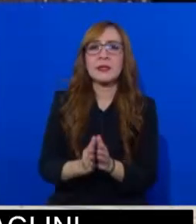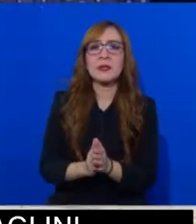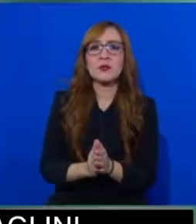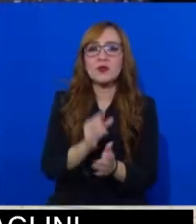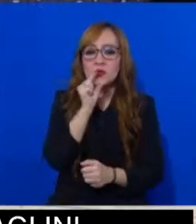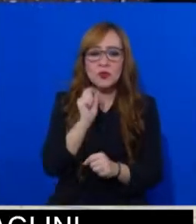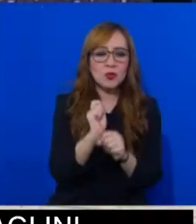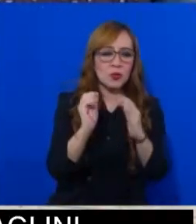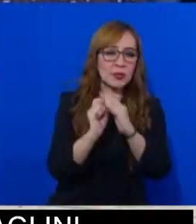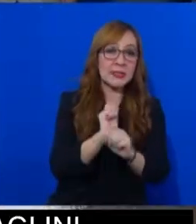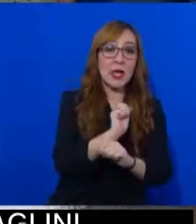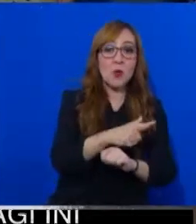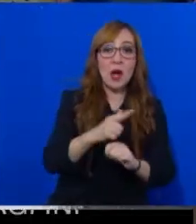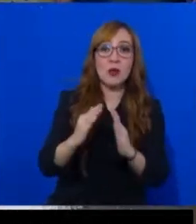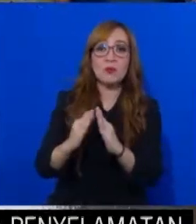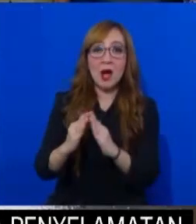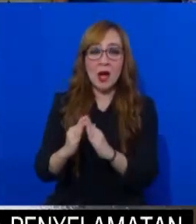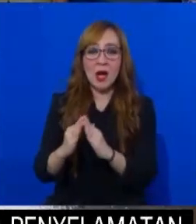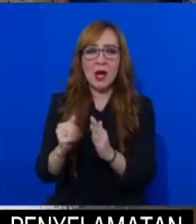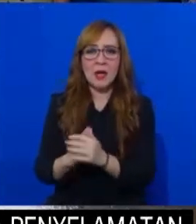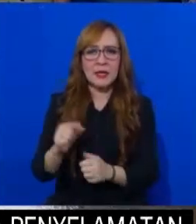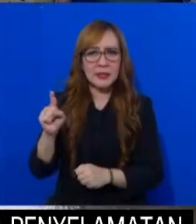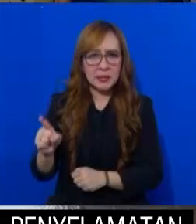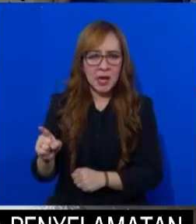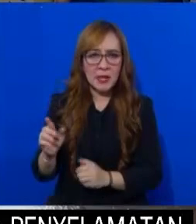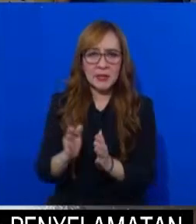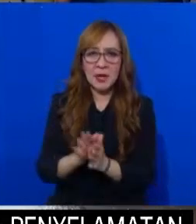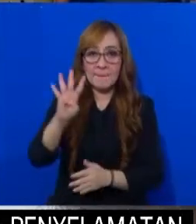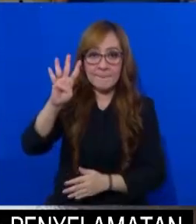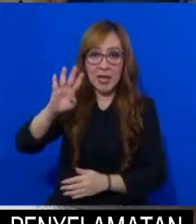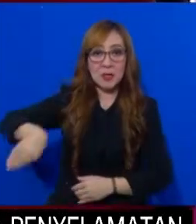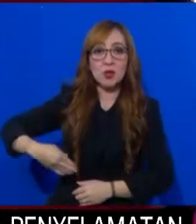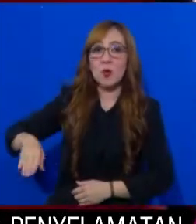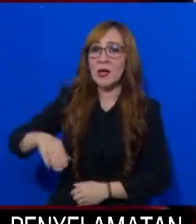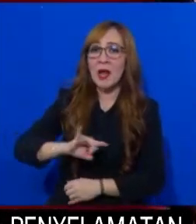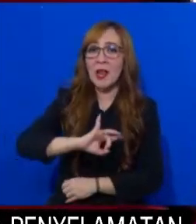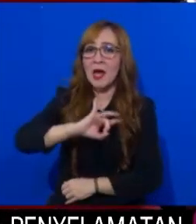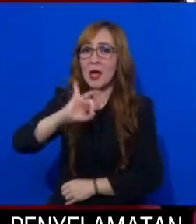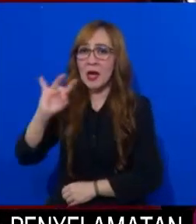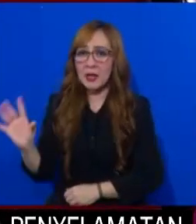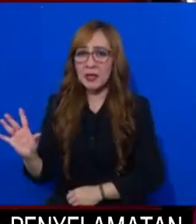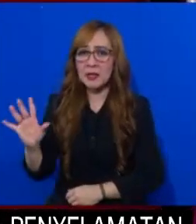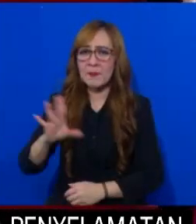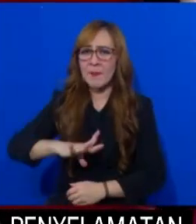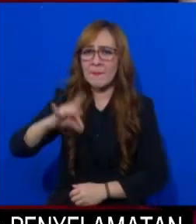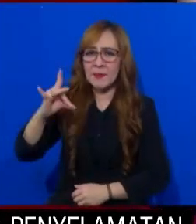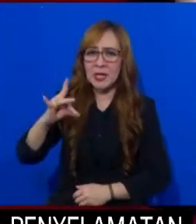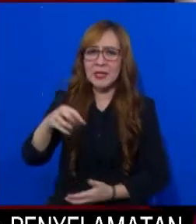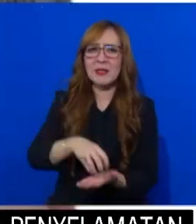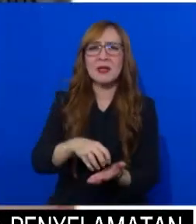rumah usai digusur. Ia dan 4 keluarga lain yang bernasib sama dengannya memilih tinggal di